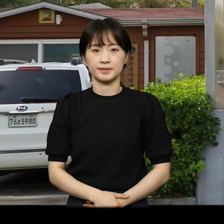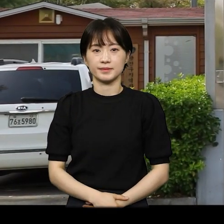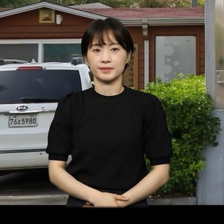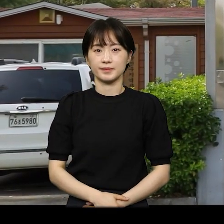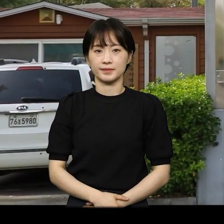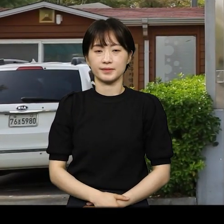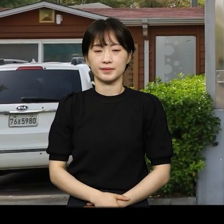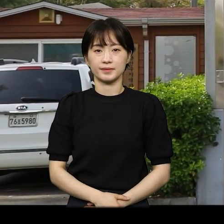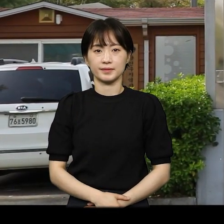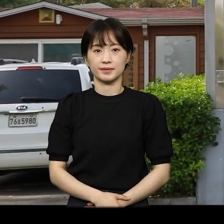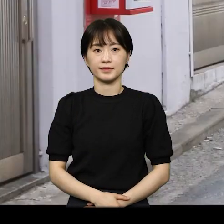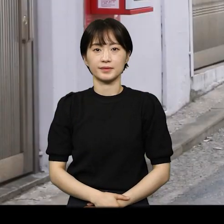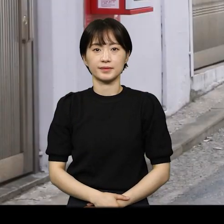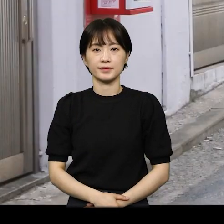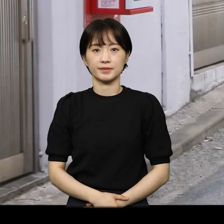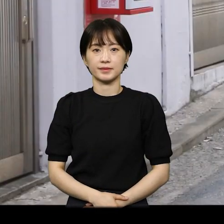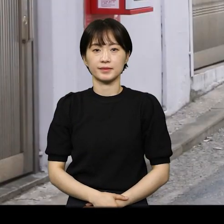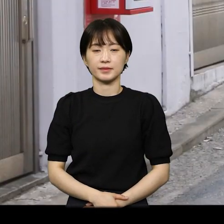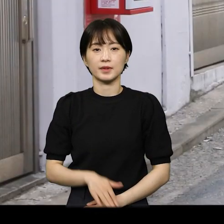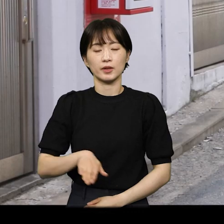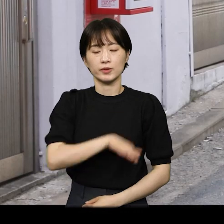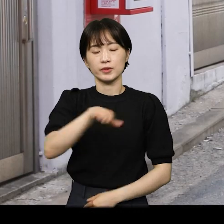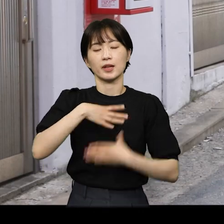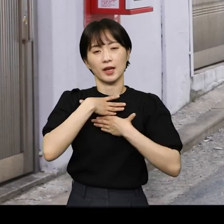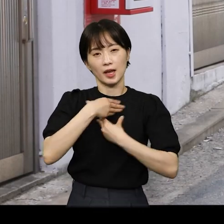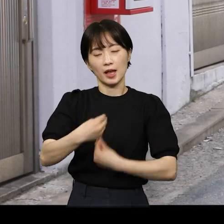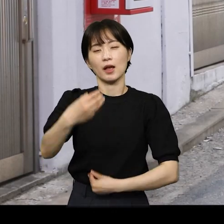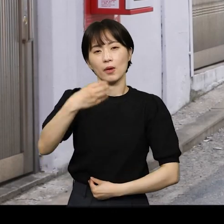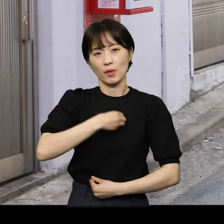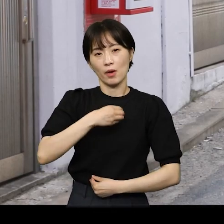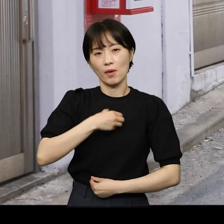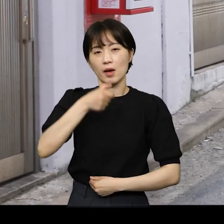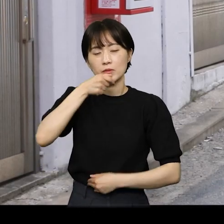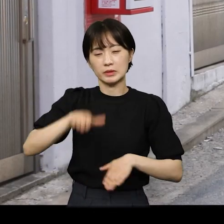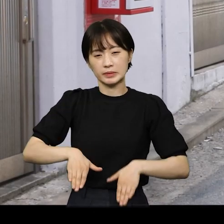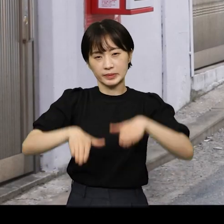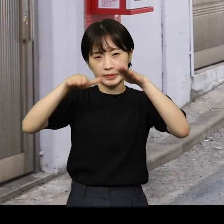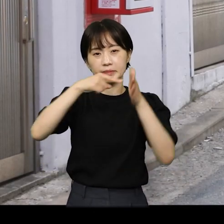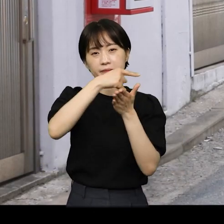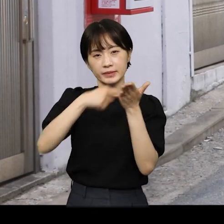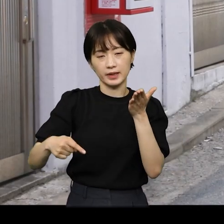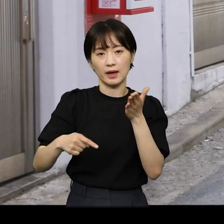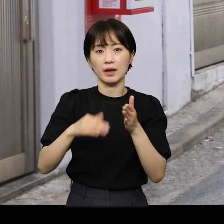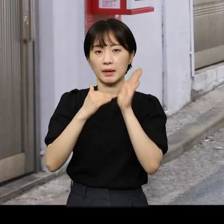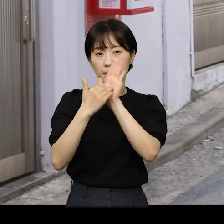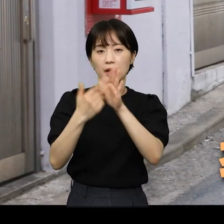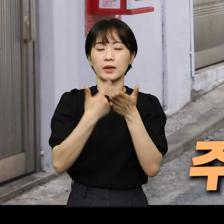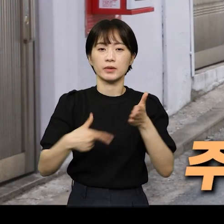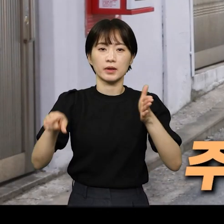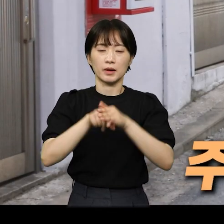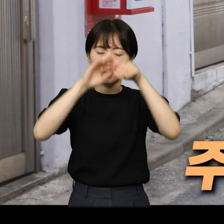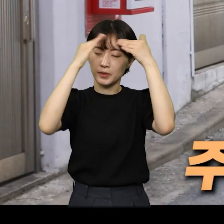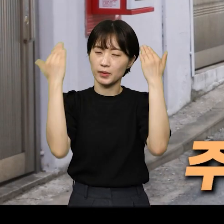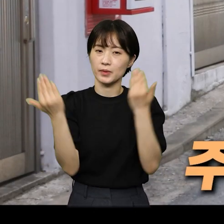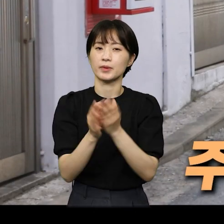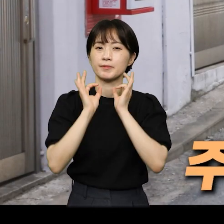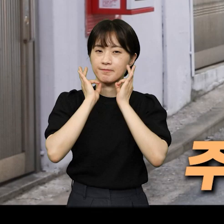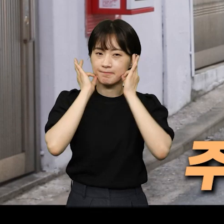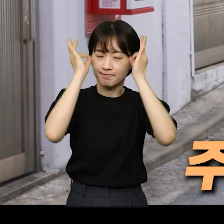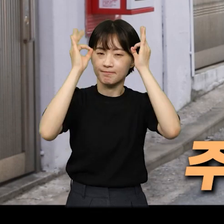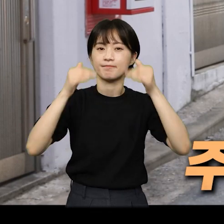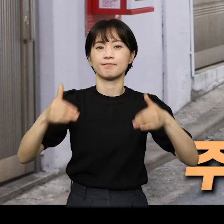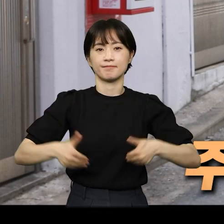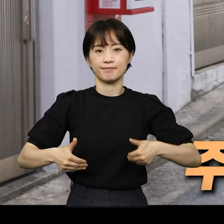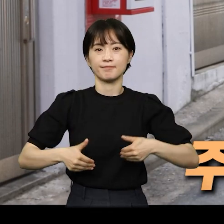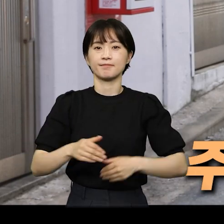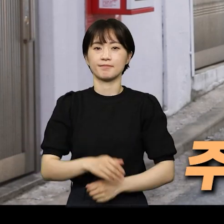기대됩니다. 우리의 안전과 직결되는 수해 이 수해 예방에 모두가 동참해야 그